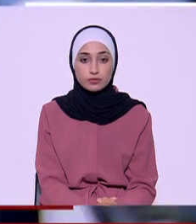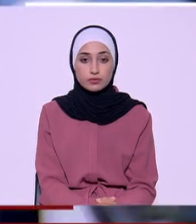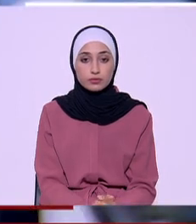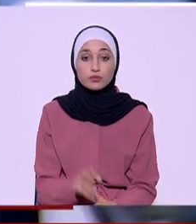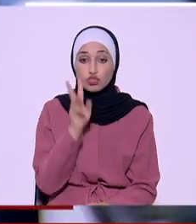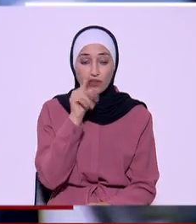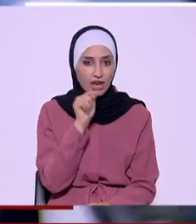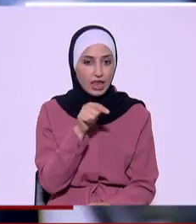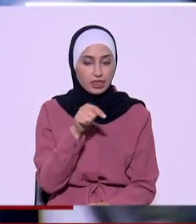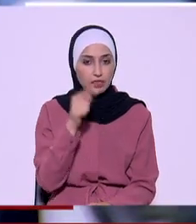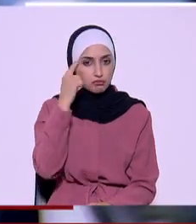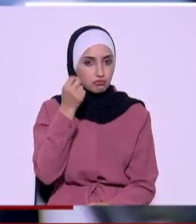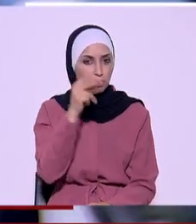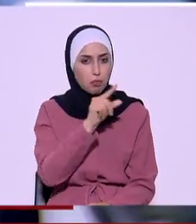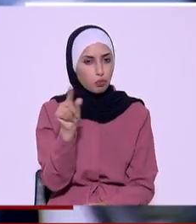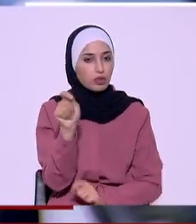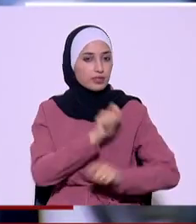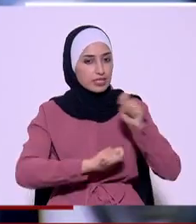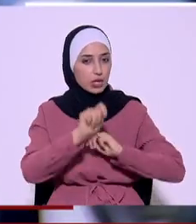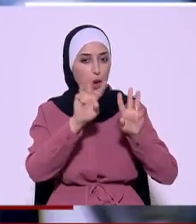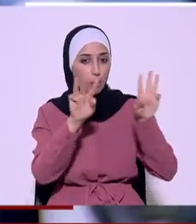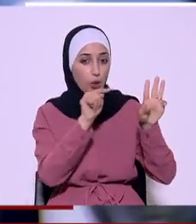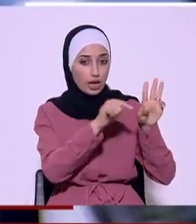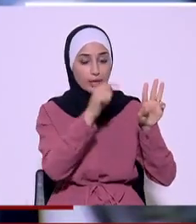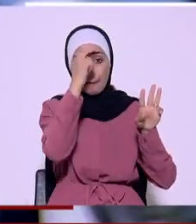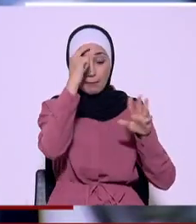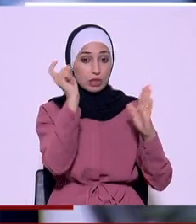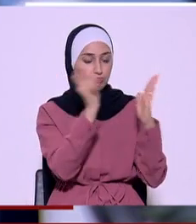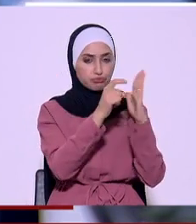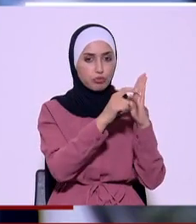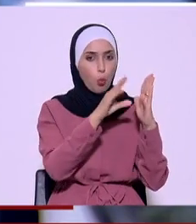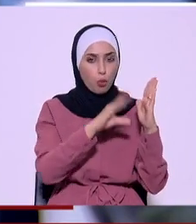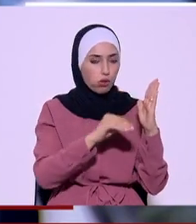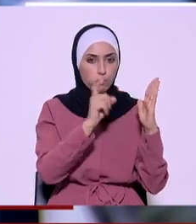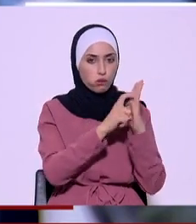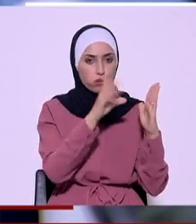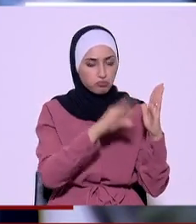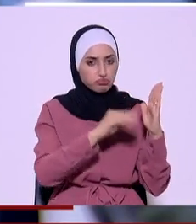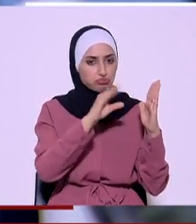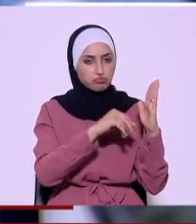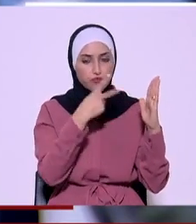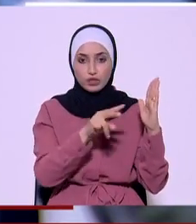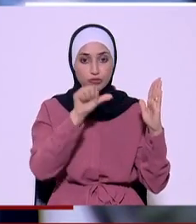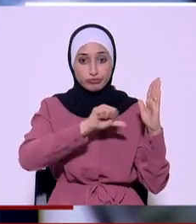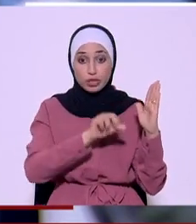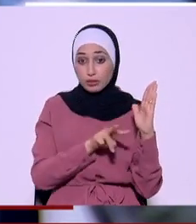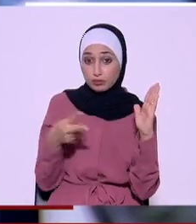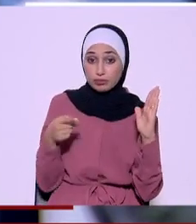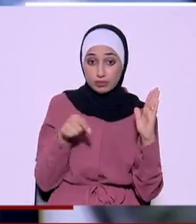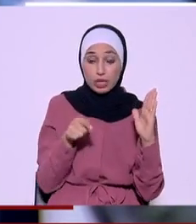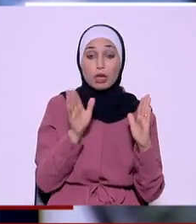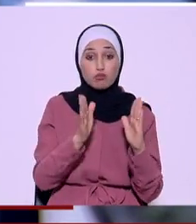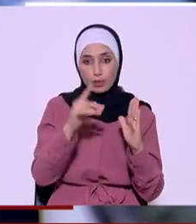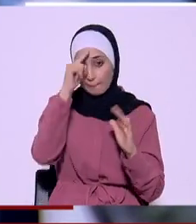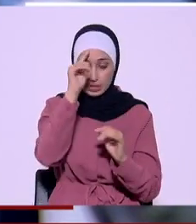هذا الاختراق لهذه المواقع هل من الممكن تحديد مصادره؟ هل ممكن تحديد ما هي الجهات التي تقف خلفه